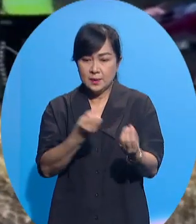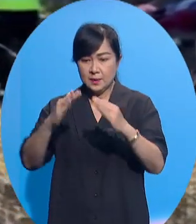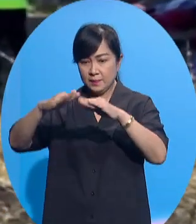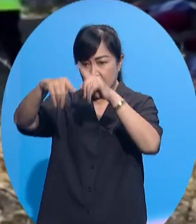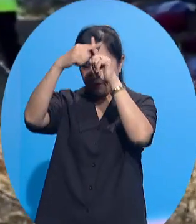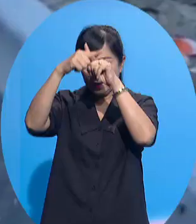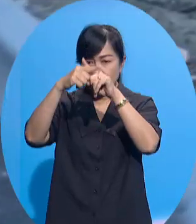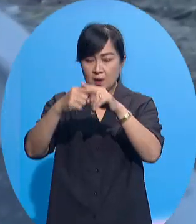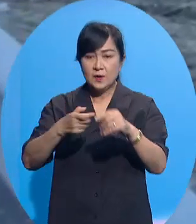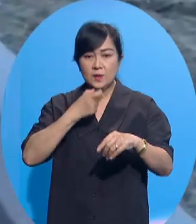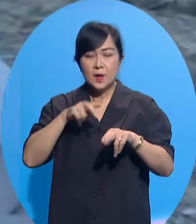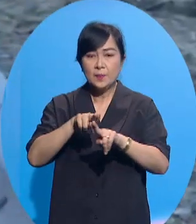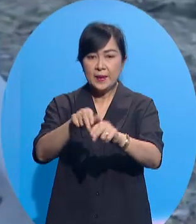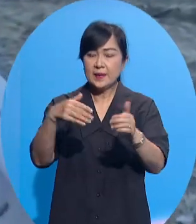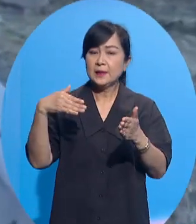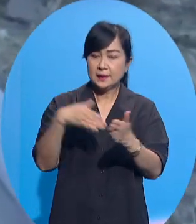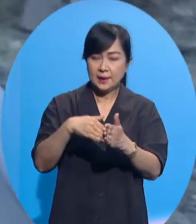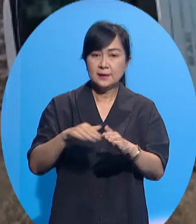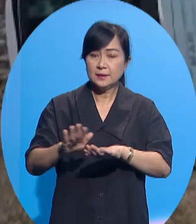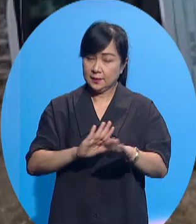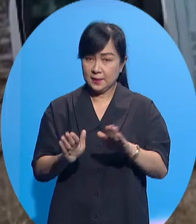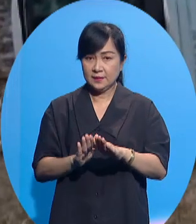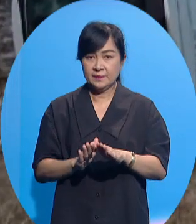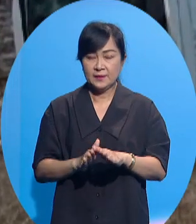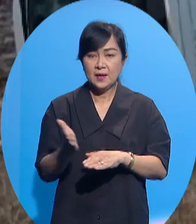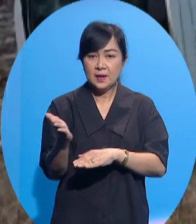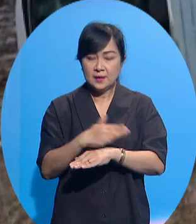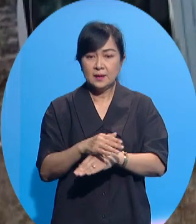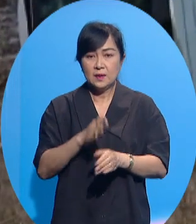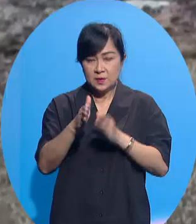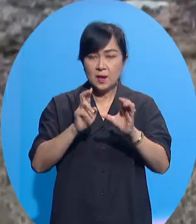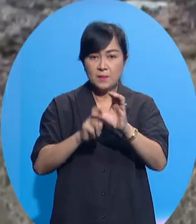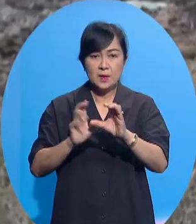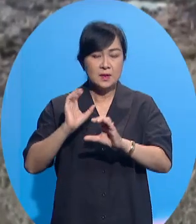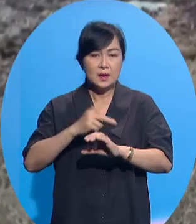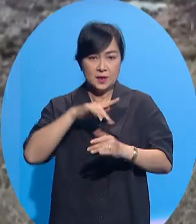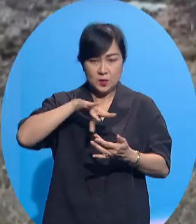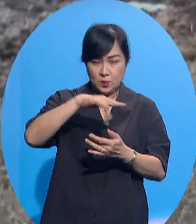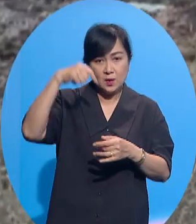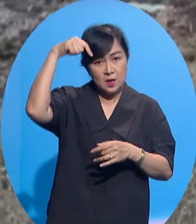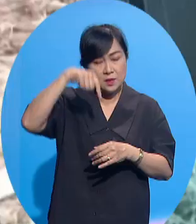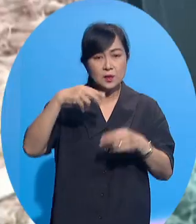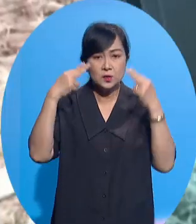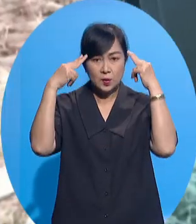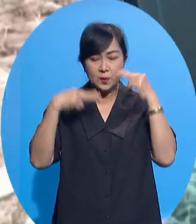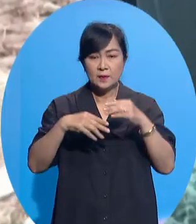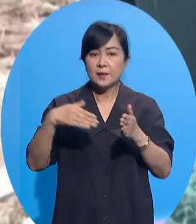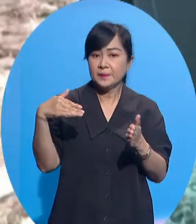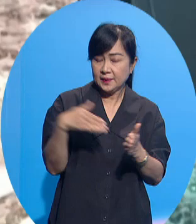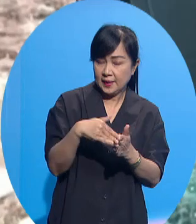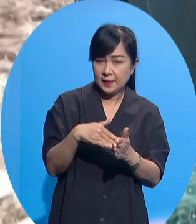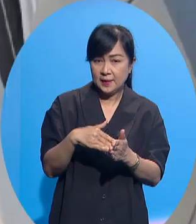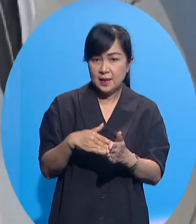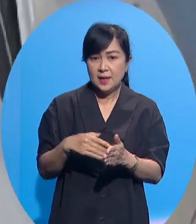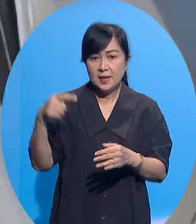bệnh viện một cuộc điều tra về nguyên nhân tai nạn đã được tiến hành chỗ đó một ngày một chiếc xe buýt chở đoàn khách du lịch Nhật Bản tại thủ Nhĩ Kỳ cũng gặp tai nạn khi